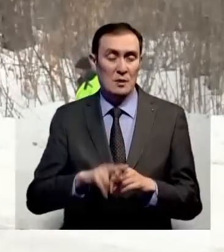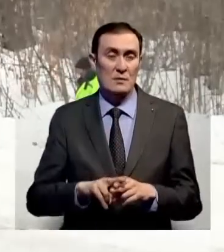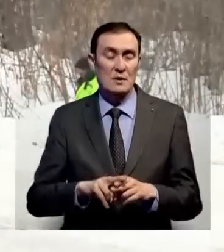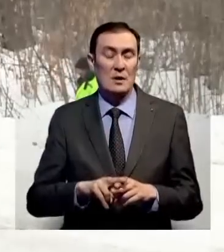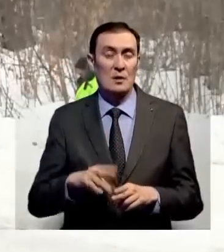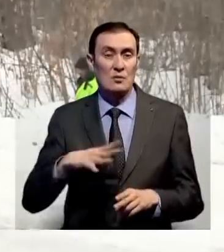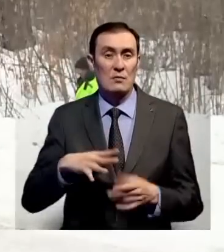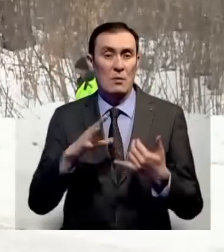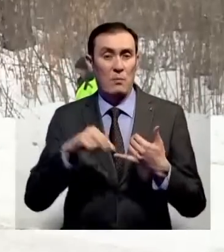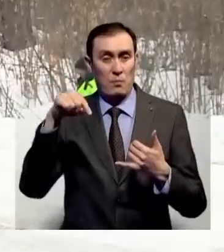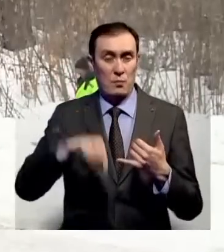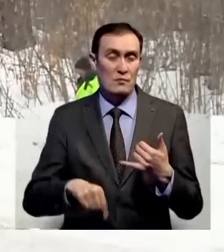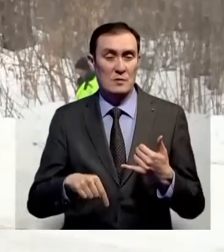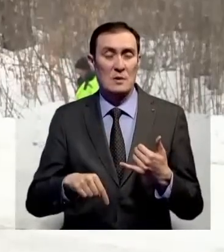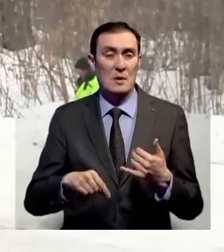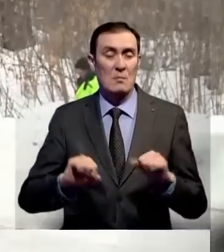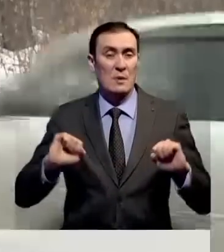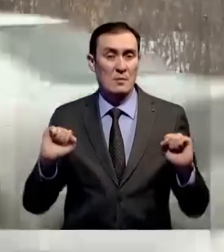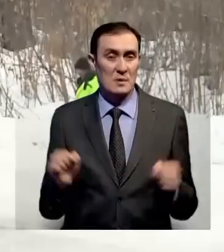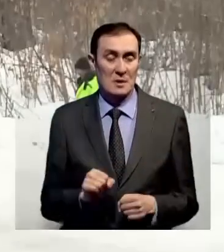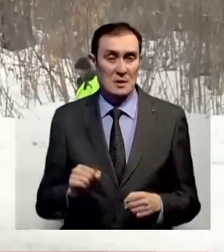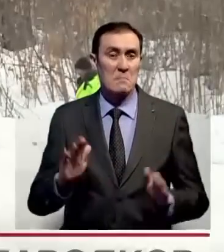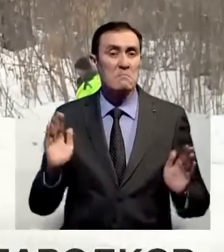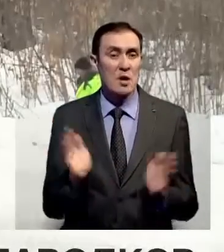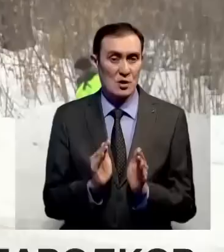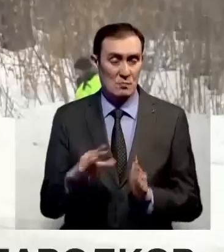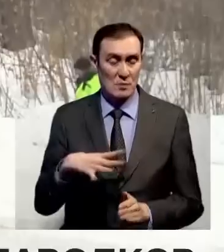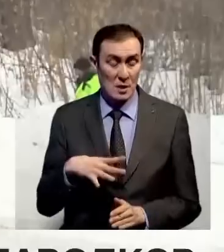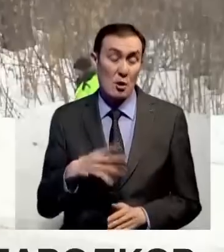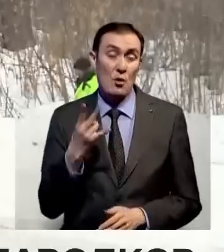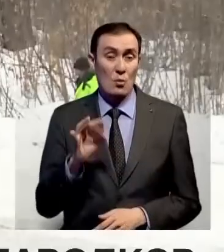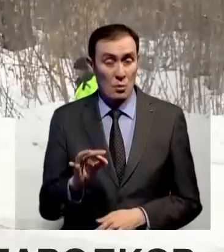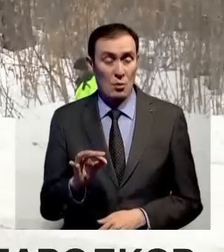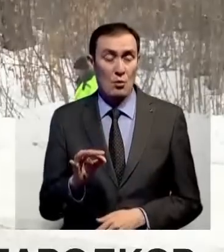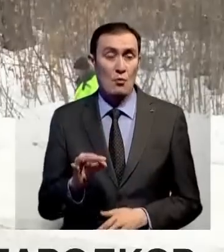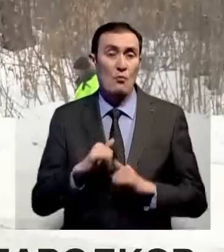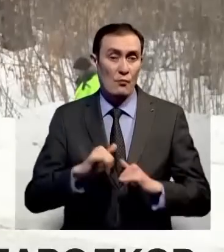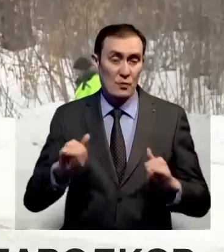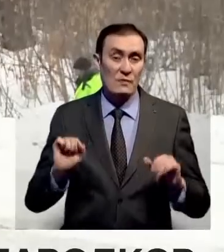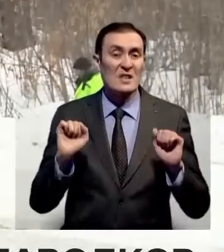промерзание почвы. В этом году промерзание почвы меньше, чем в прошлом году. Но, однако, увеличивает количество